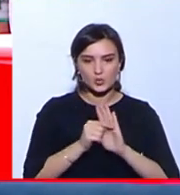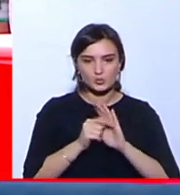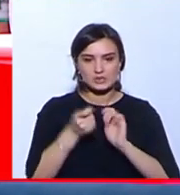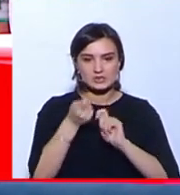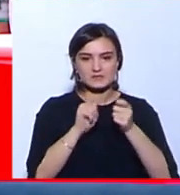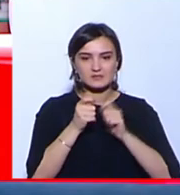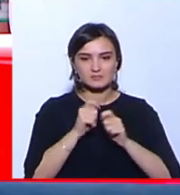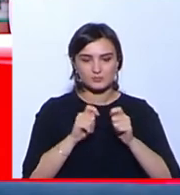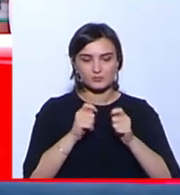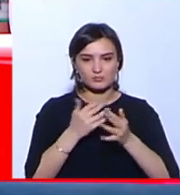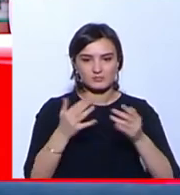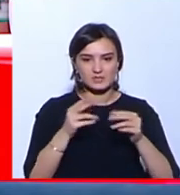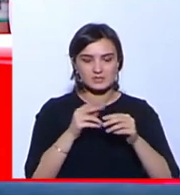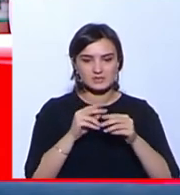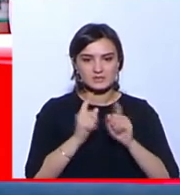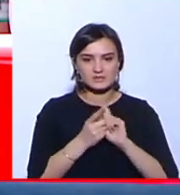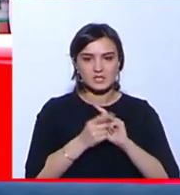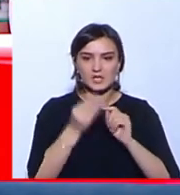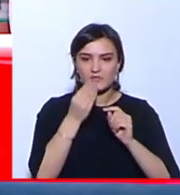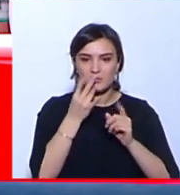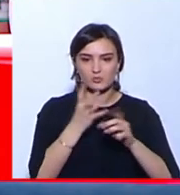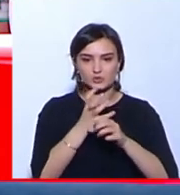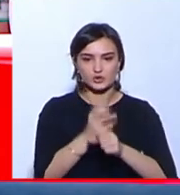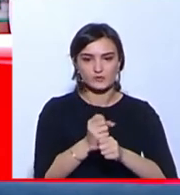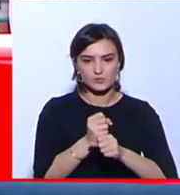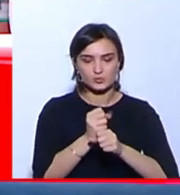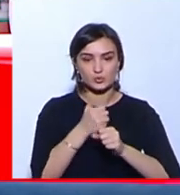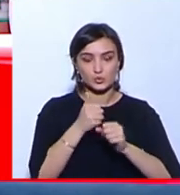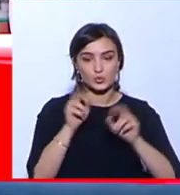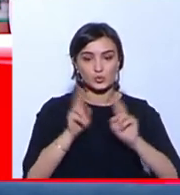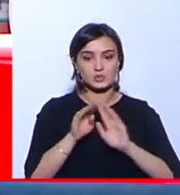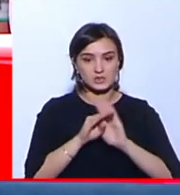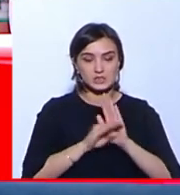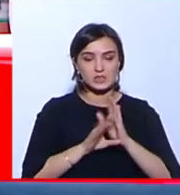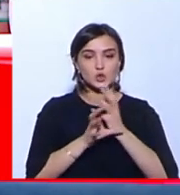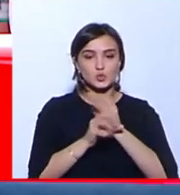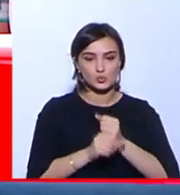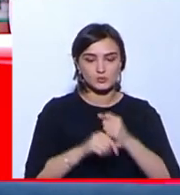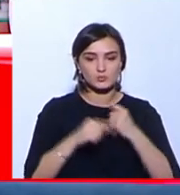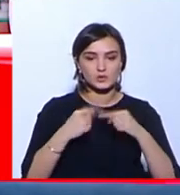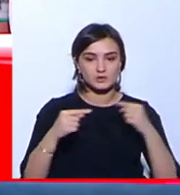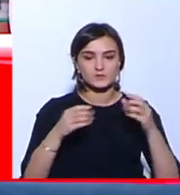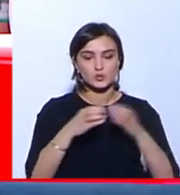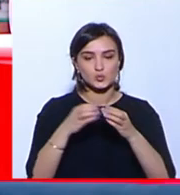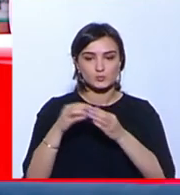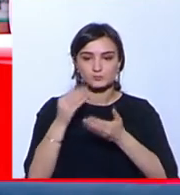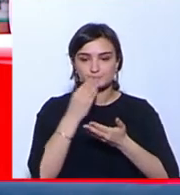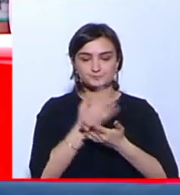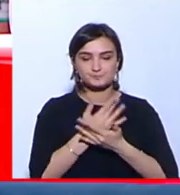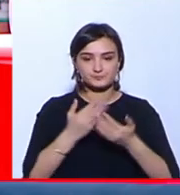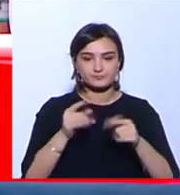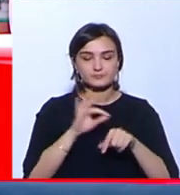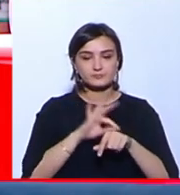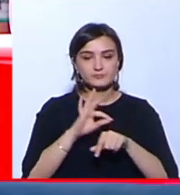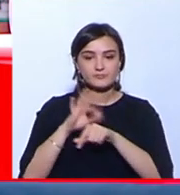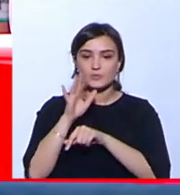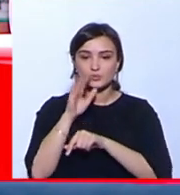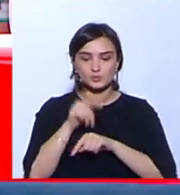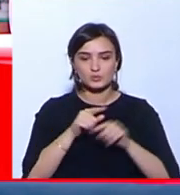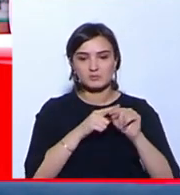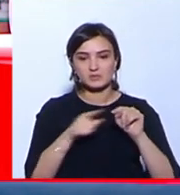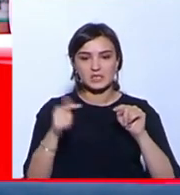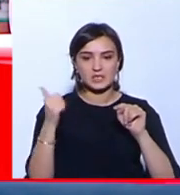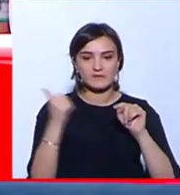მეტაბოლური დარღვევის დროს კვება უნდა შევზღუდოთ. და როგორც წესი, იზღუდებოდა სხვადასხვა ჯგუფის პროდუქტები სხვადასხვა დაავადების დროს